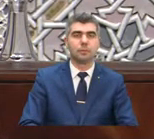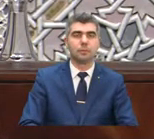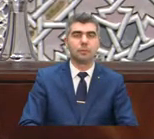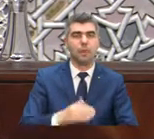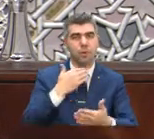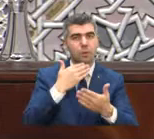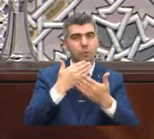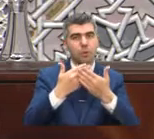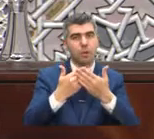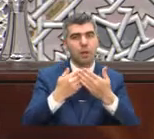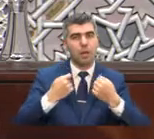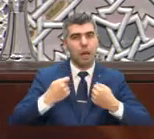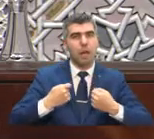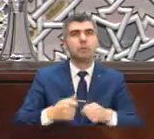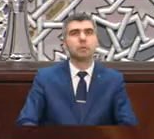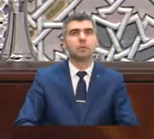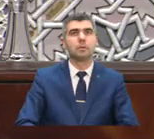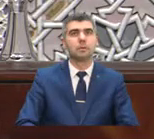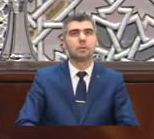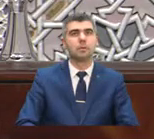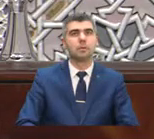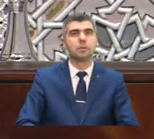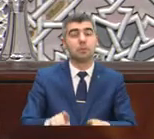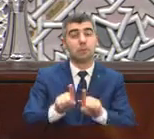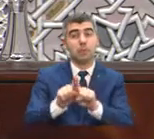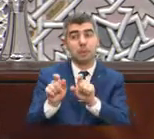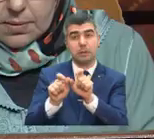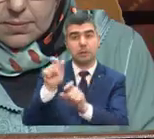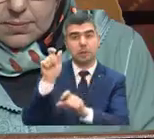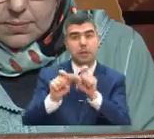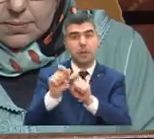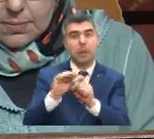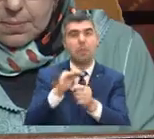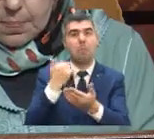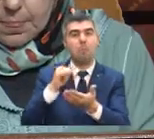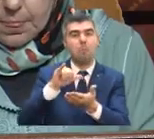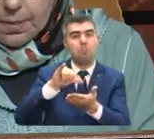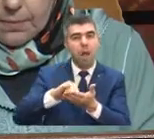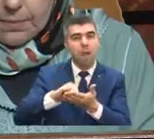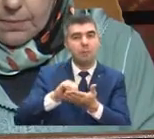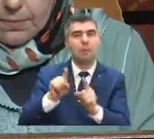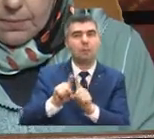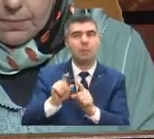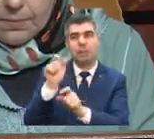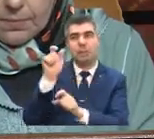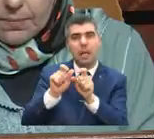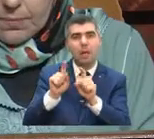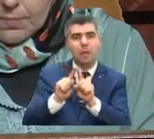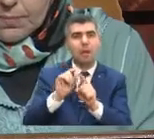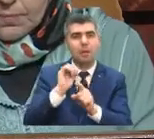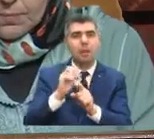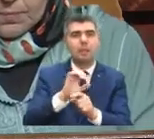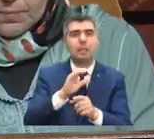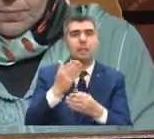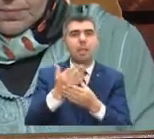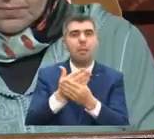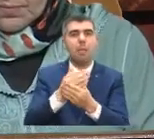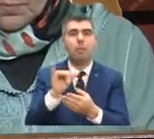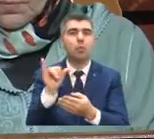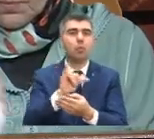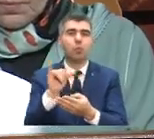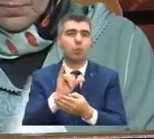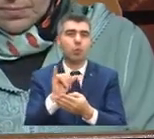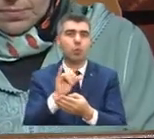شكرا السيد الرئيس. على إثر مقتل سائحتين أجنبيتين بإقليم الحوز، نسائلكم السيد الوزير عن حيثيتهم ملابسة